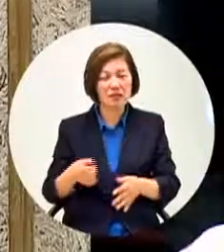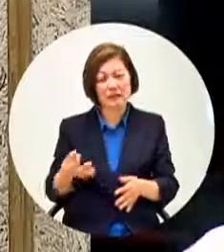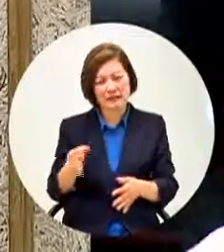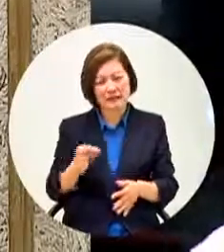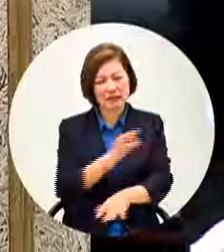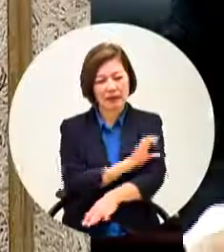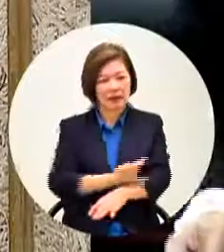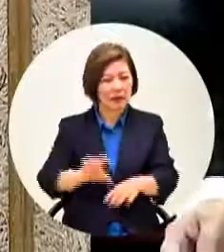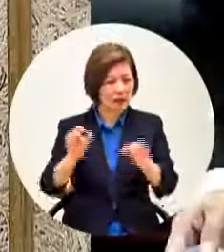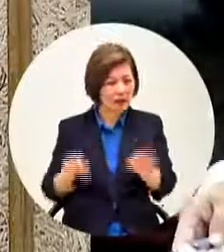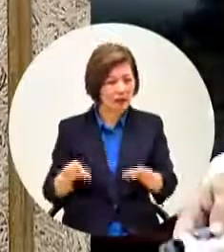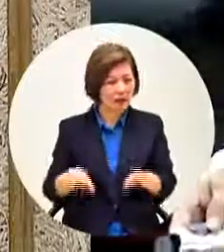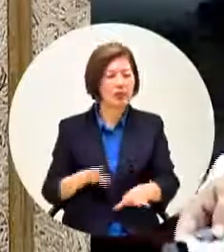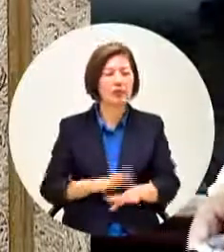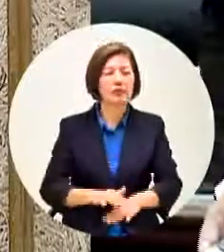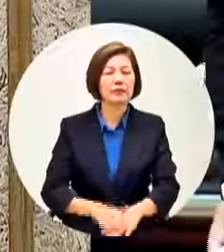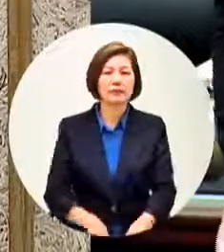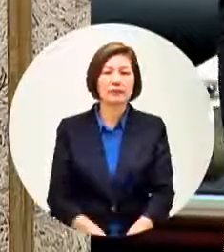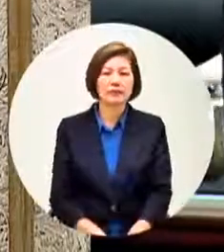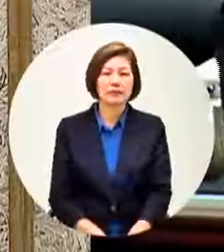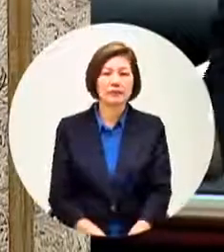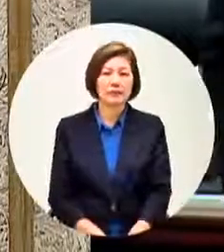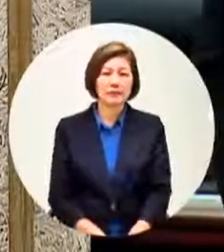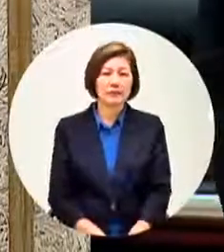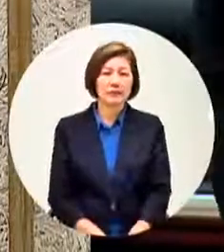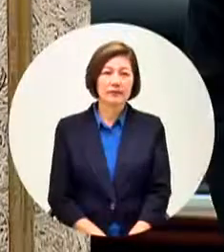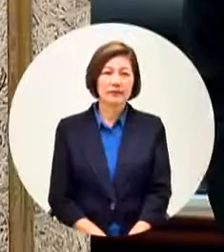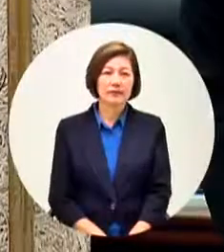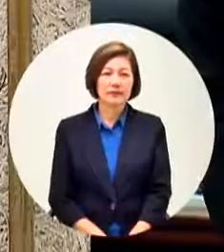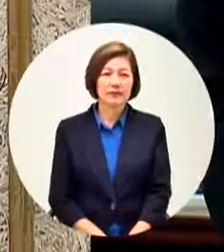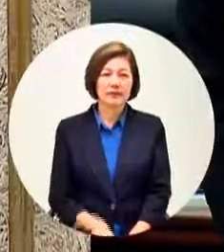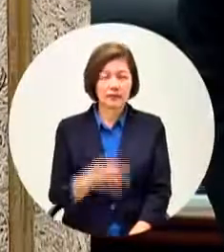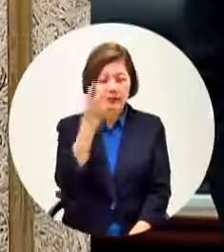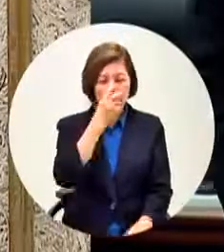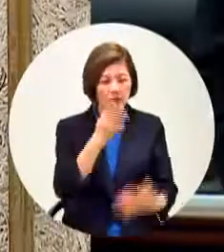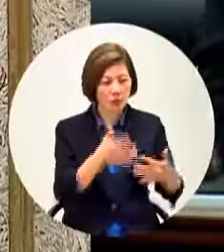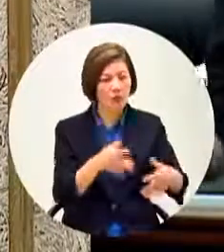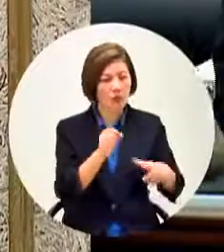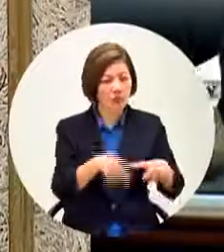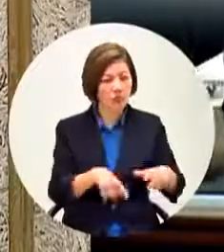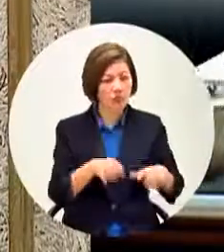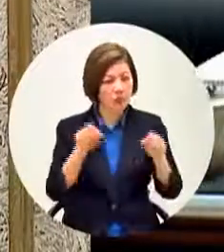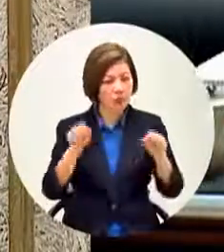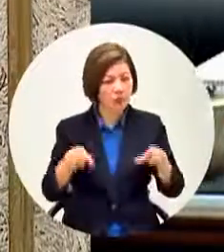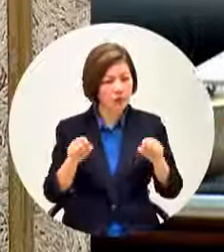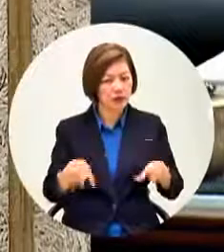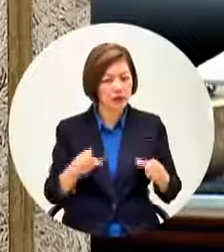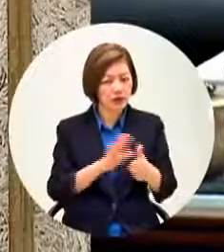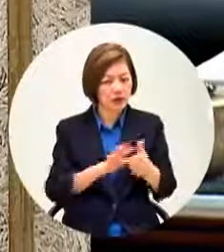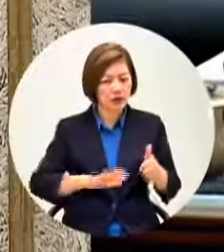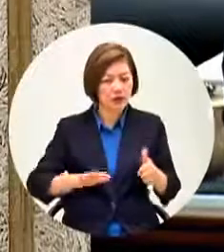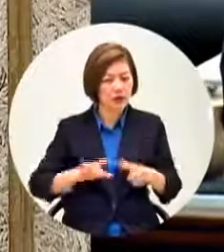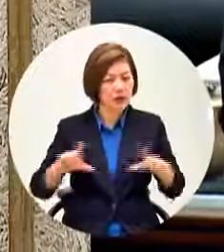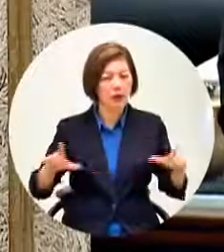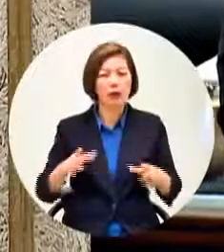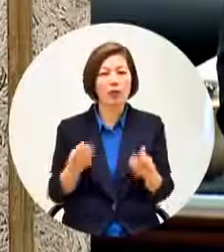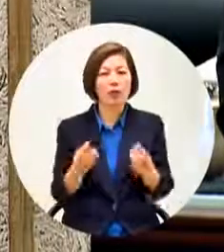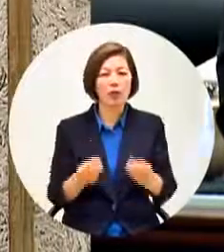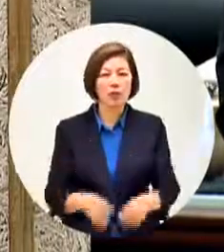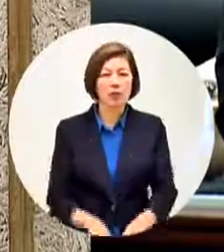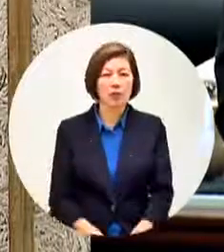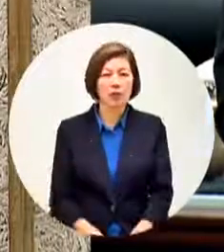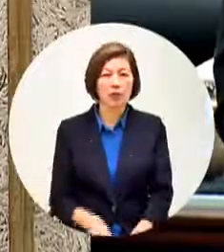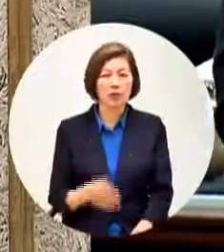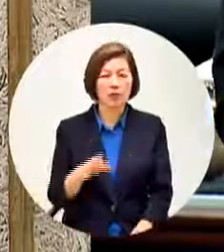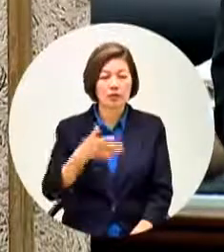因为我甲员报告，这种甲顾问公司无同，应该。影响无大啦，因为基本上拢是伫阮水利